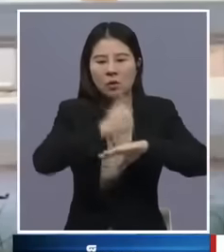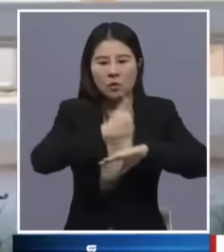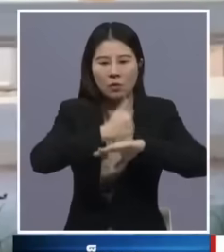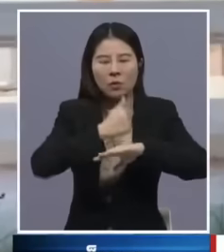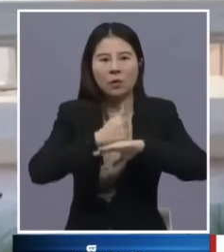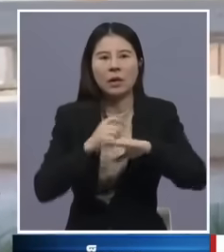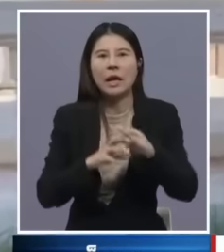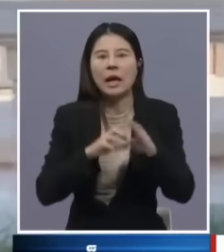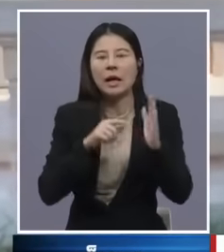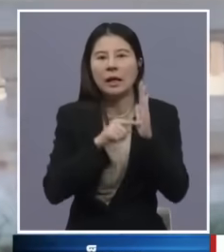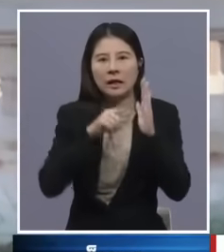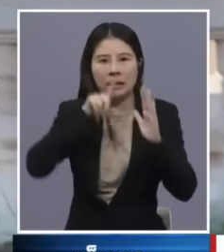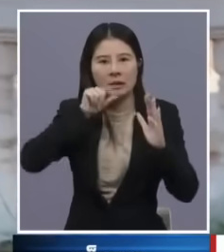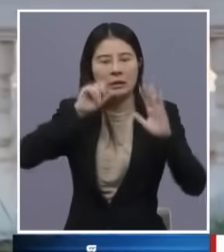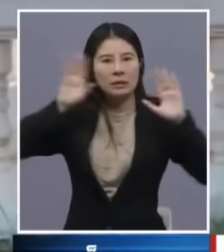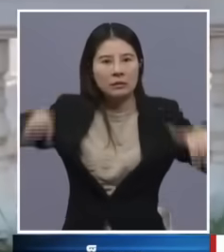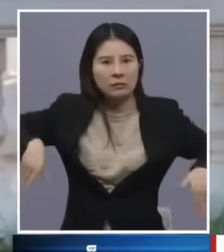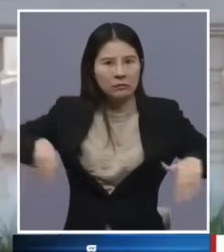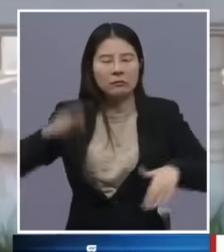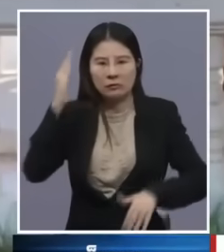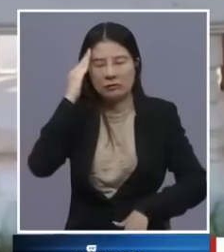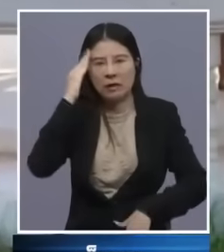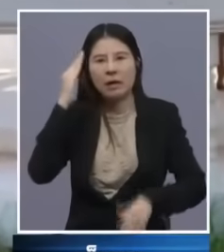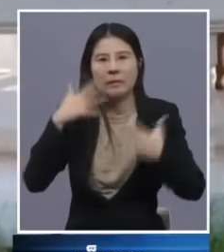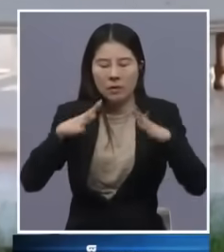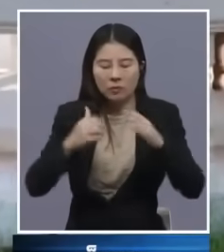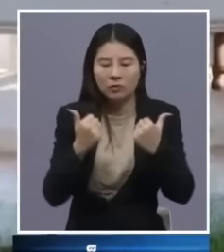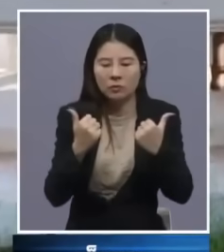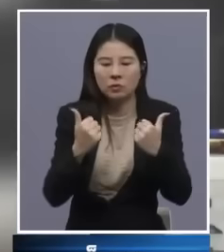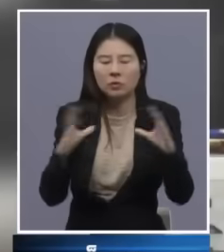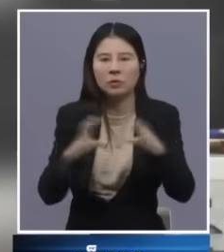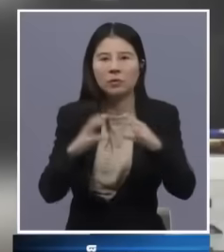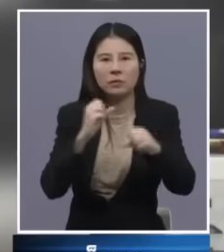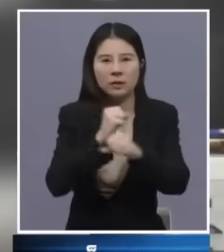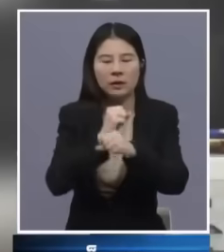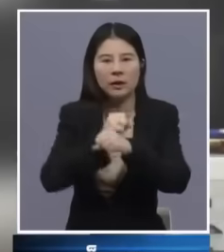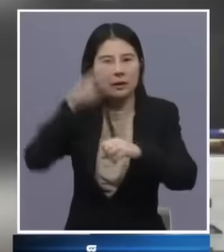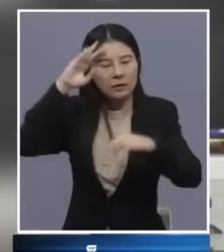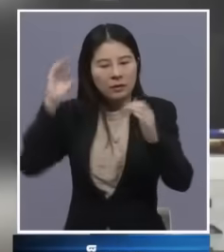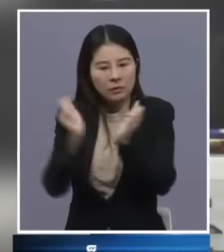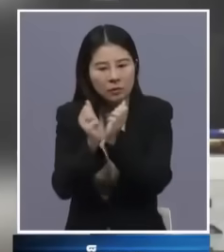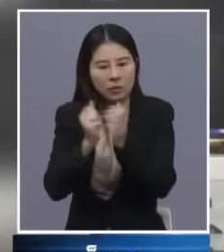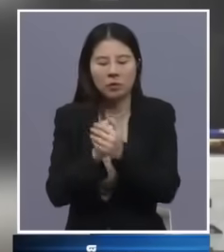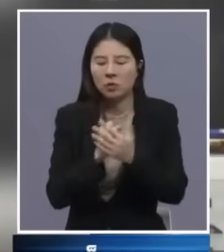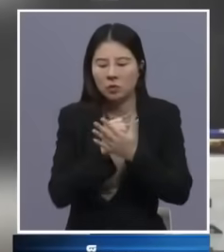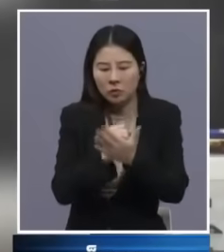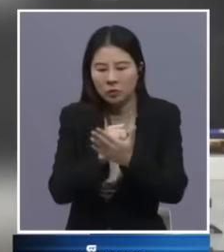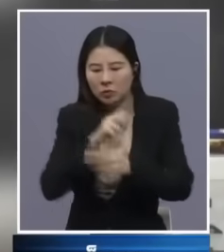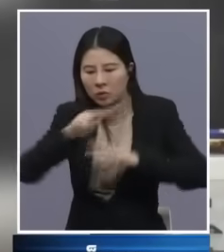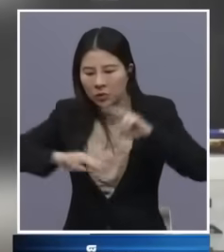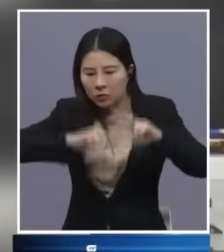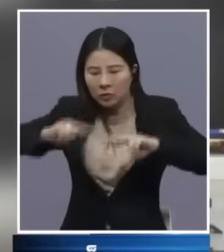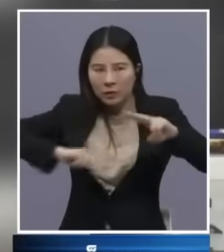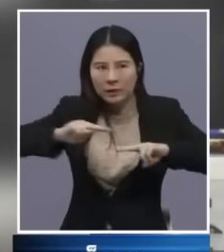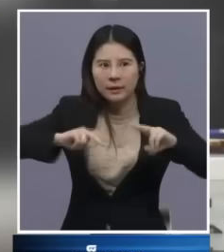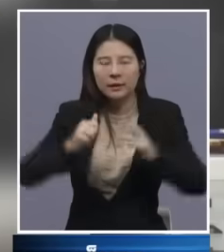ล้วก็บอกว่าความคืบหน้าตอนนี้ทางเจ้าหน้าที่ตำรวจแล้วก็หน่วยงานความมั่นคงในพื้นที่ได้ช่วยกันสืบสวนกดดันจนกระ